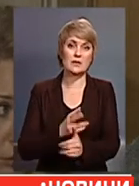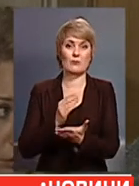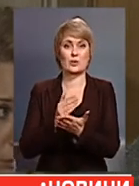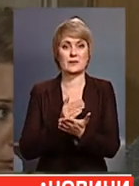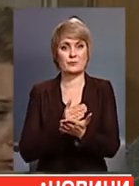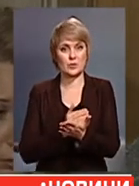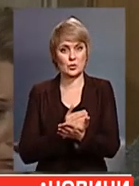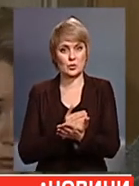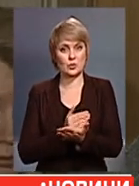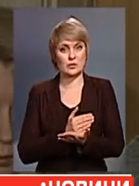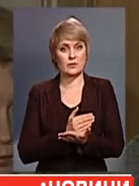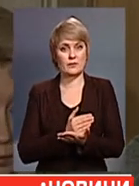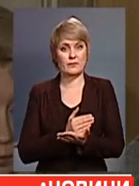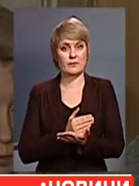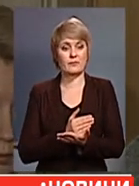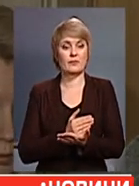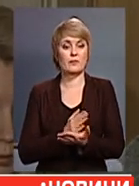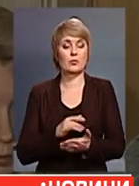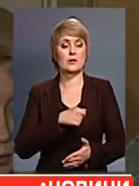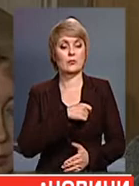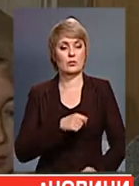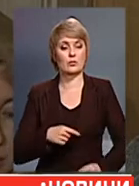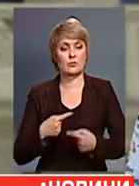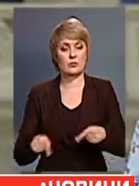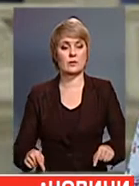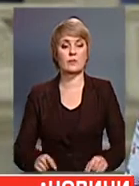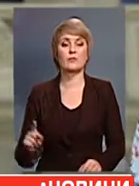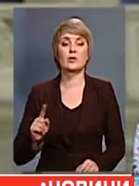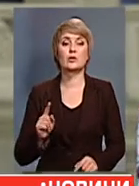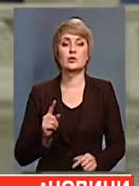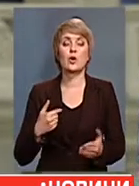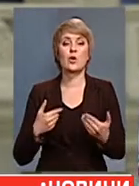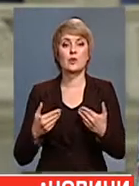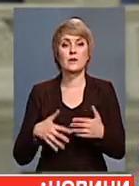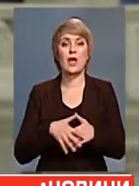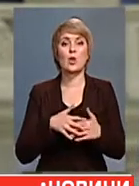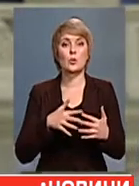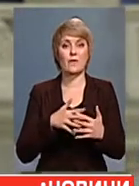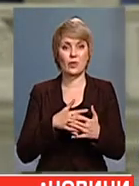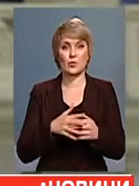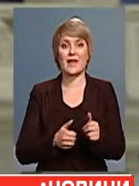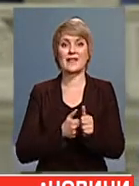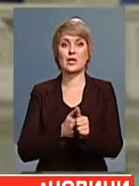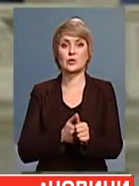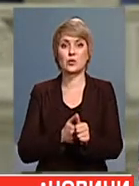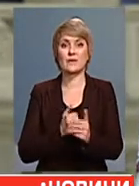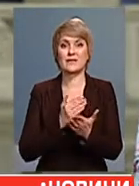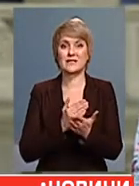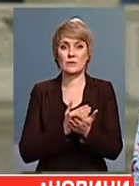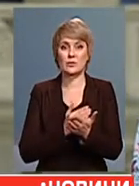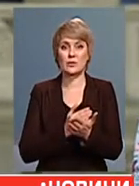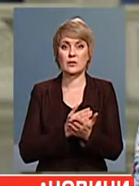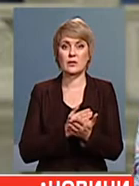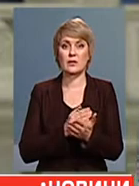списку обрані людьми кандидати. Щодо Народного фронту, то наступні у партійному списку – це